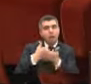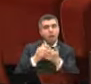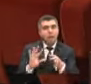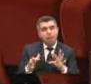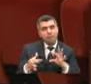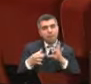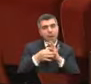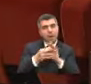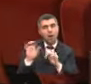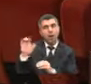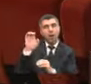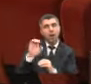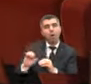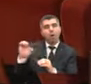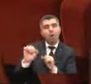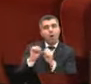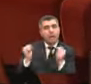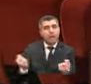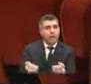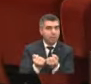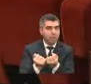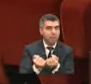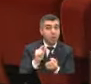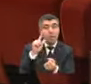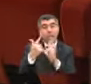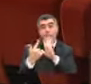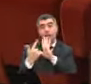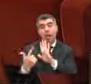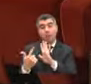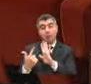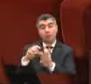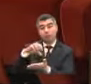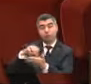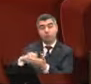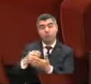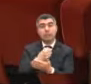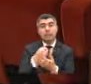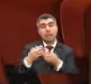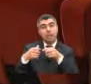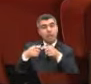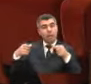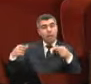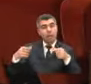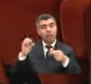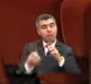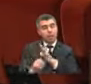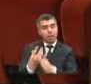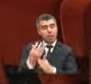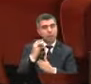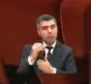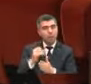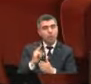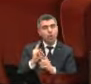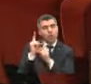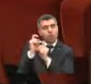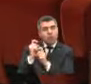الاوروبي للتنميه. 17 المركز الاستشفائي اللي كيهموا الامر، مستشفيات جديده في الجديده وفي